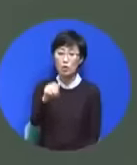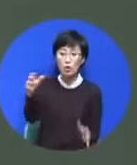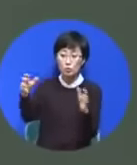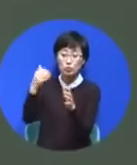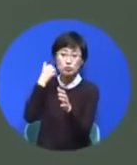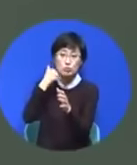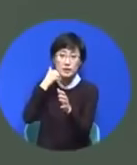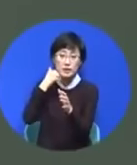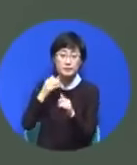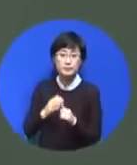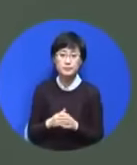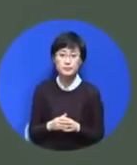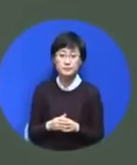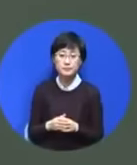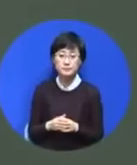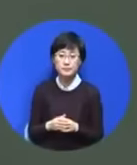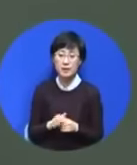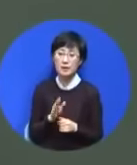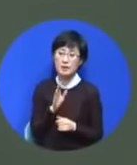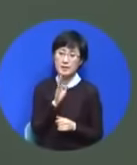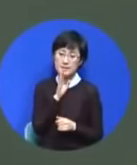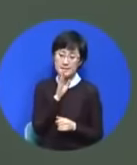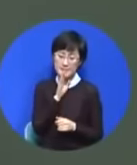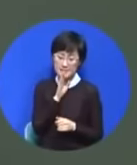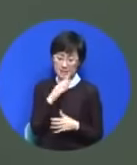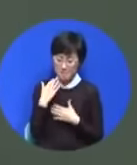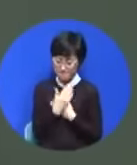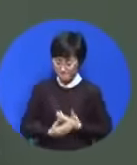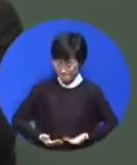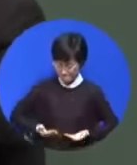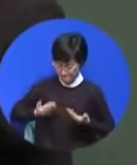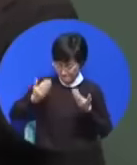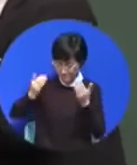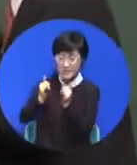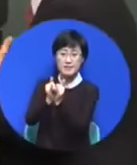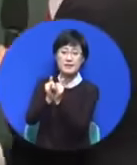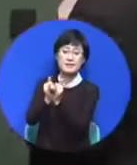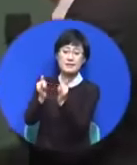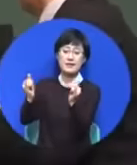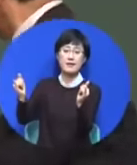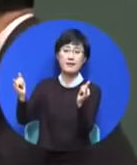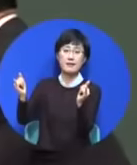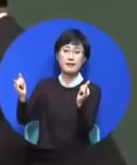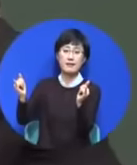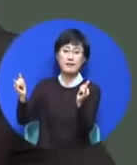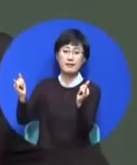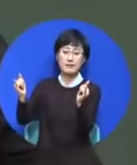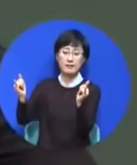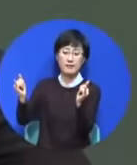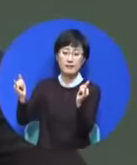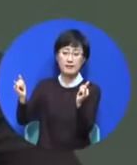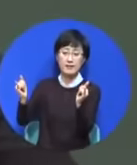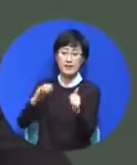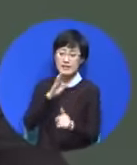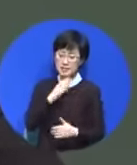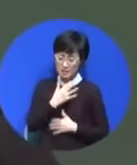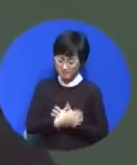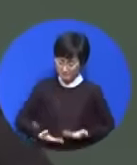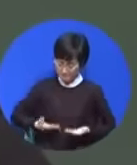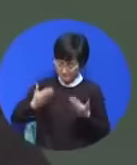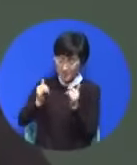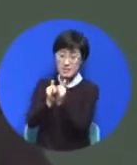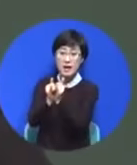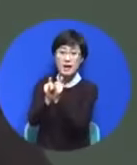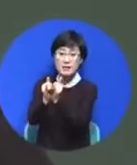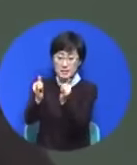사람들입니까 정말로 신한 자를 통하이 사람들이서 헌금을 했는데